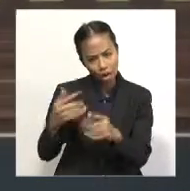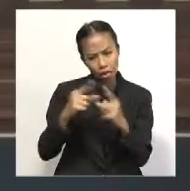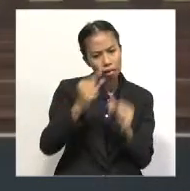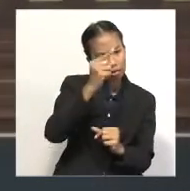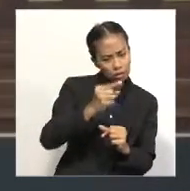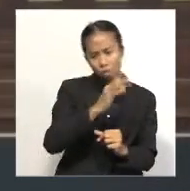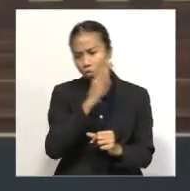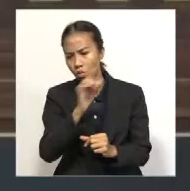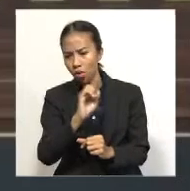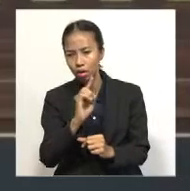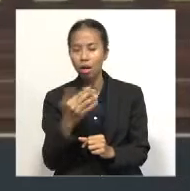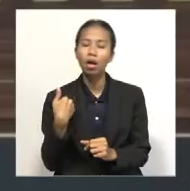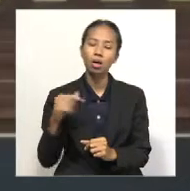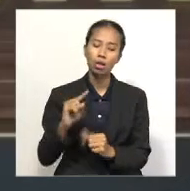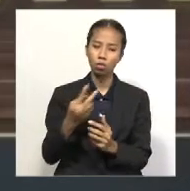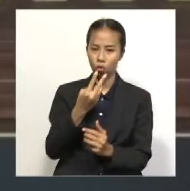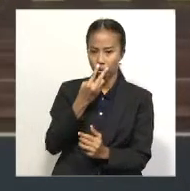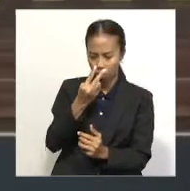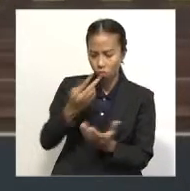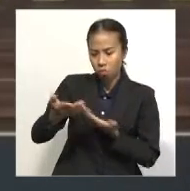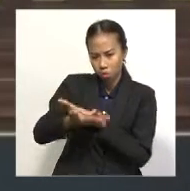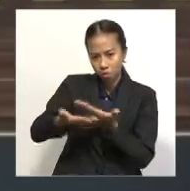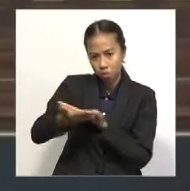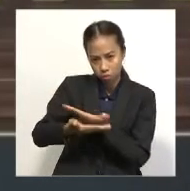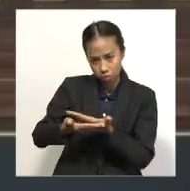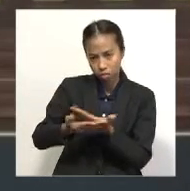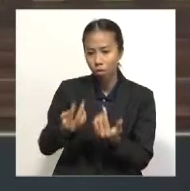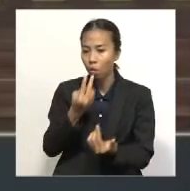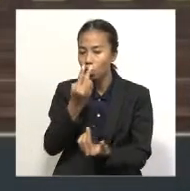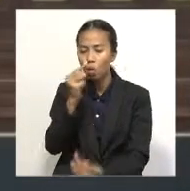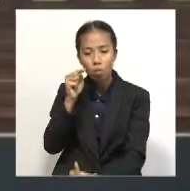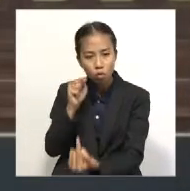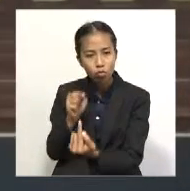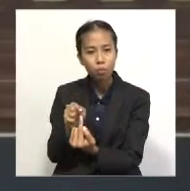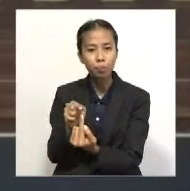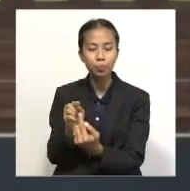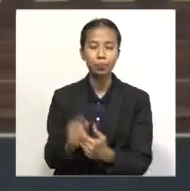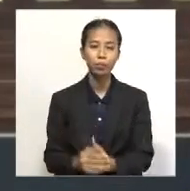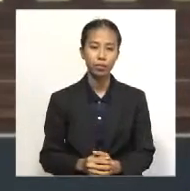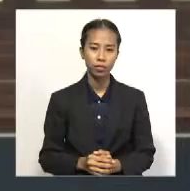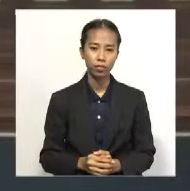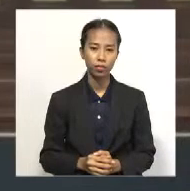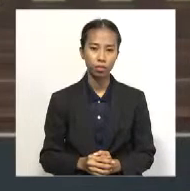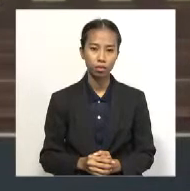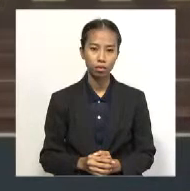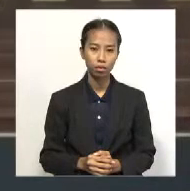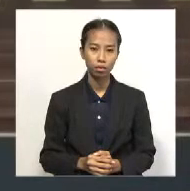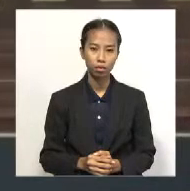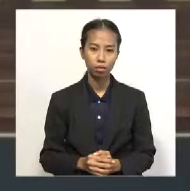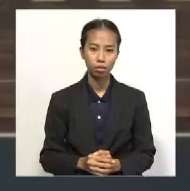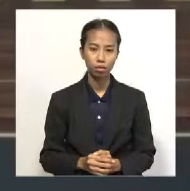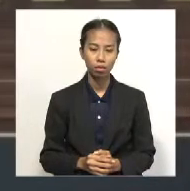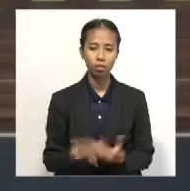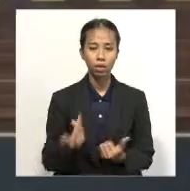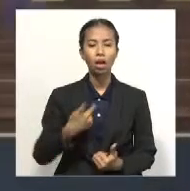อะไรที่มีความเกลียดชูอันนี้เราต้องดูความประสงค์ดีนะครับอันนี้ก็เป็นสิ่งที่เป็นเรื่องของผมใหญ่เล